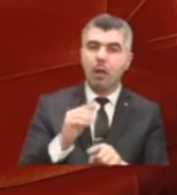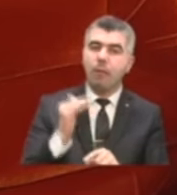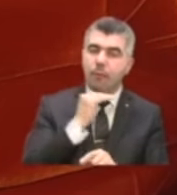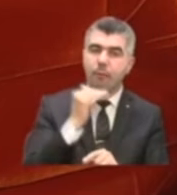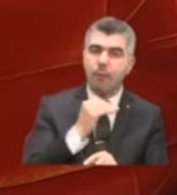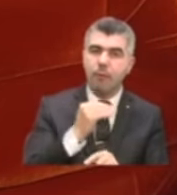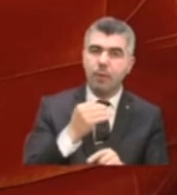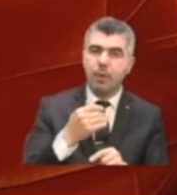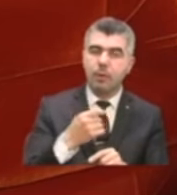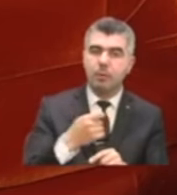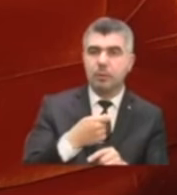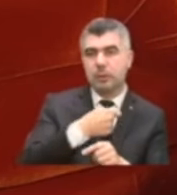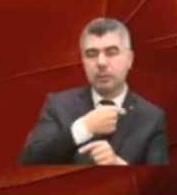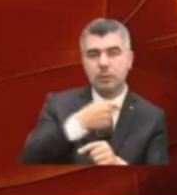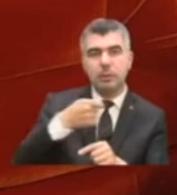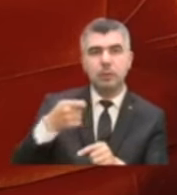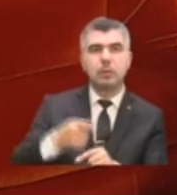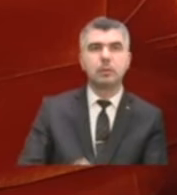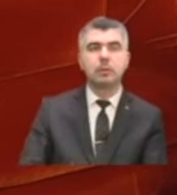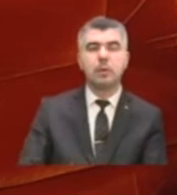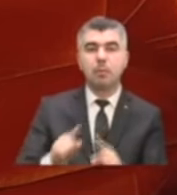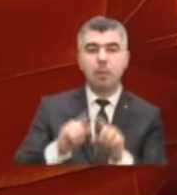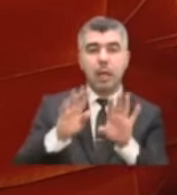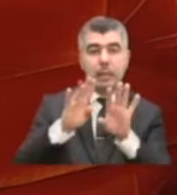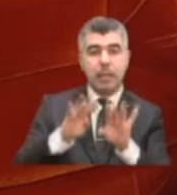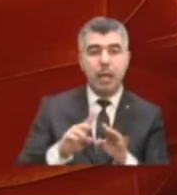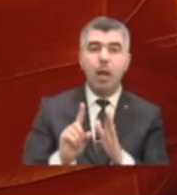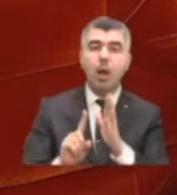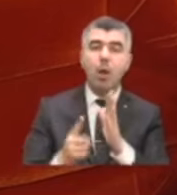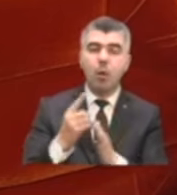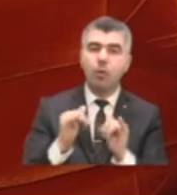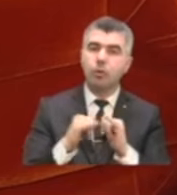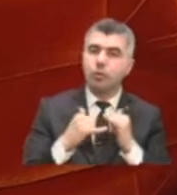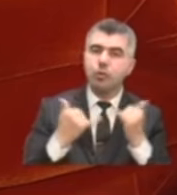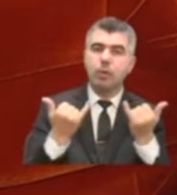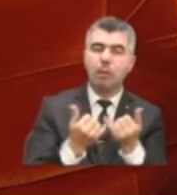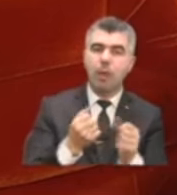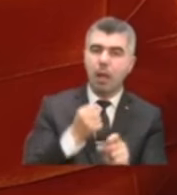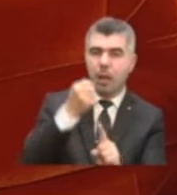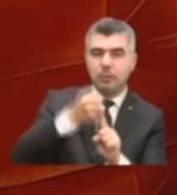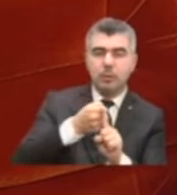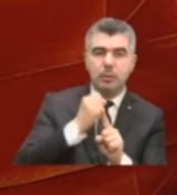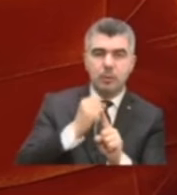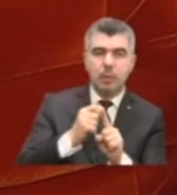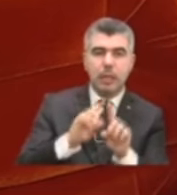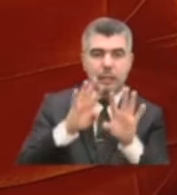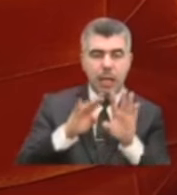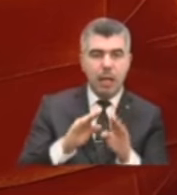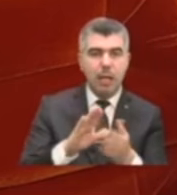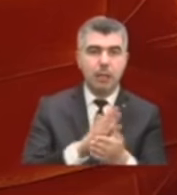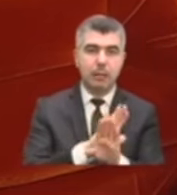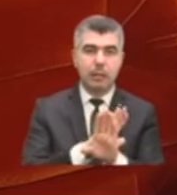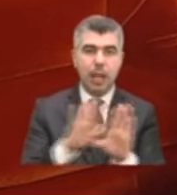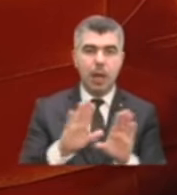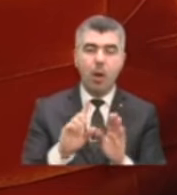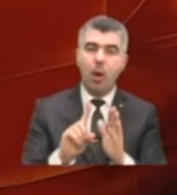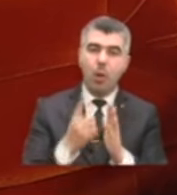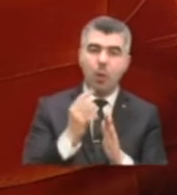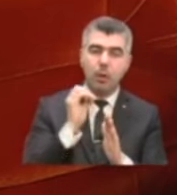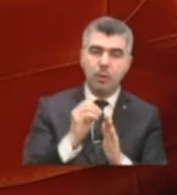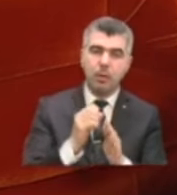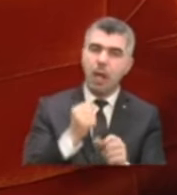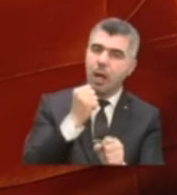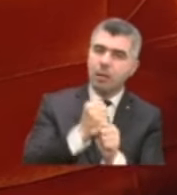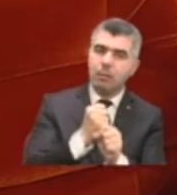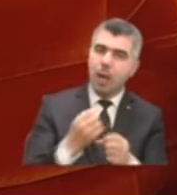يتعطاو واحد التقرير اولي تم الاشتغال عليه، ولكن ماشي هو التقرير النهائي. التقرير النهائي هو اللي غادي